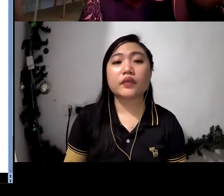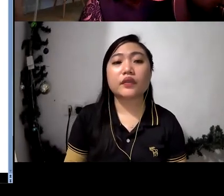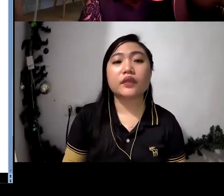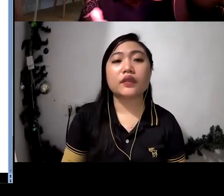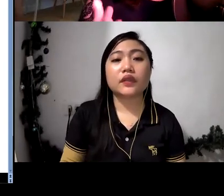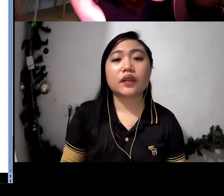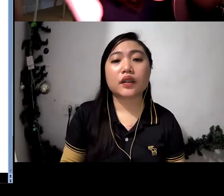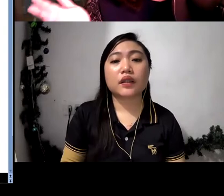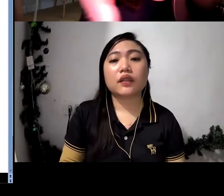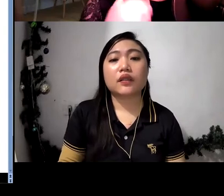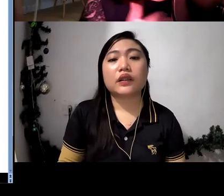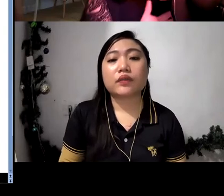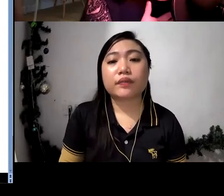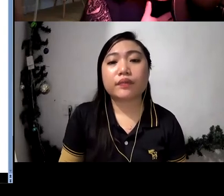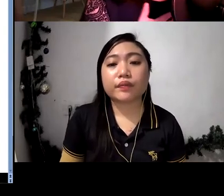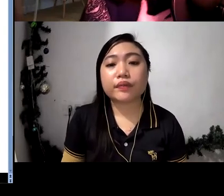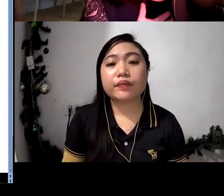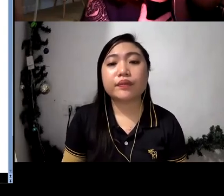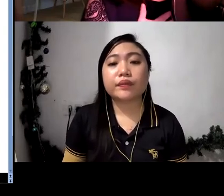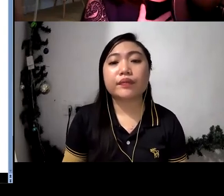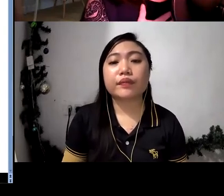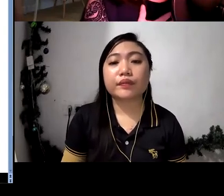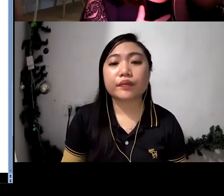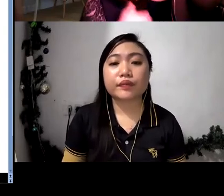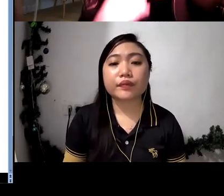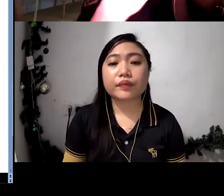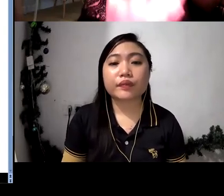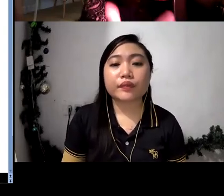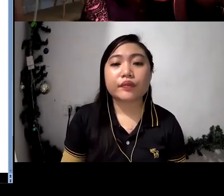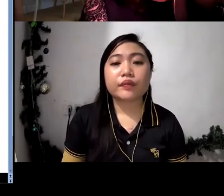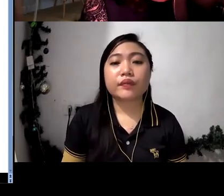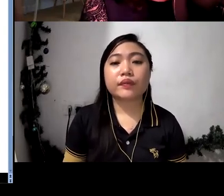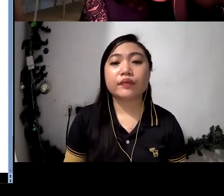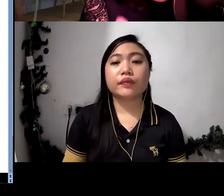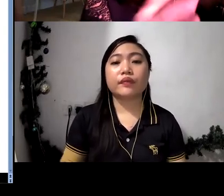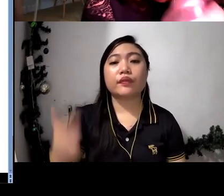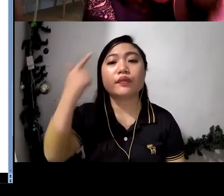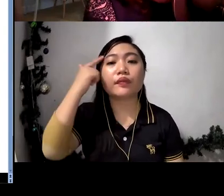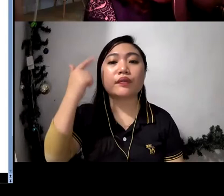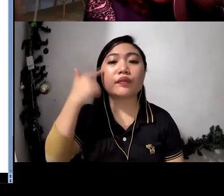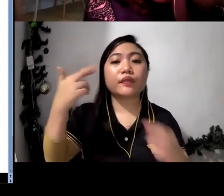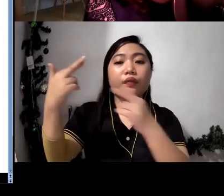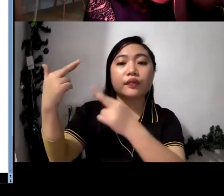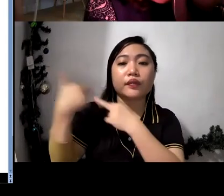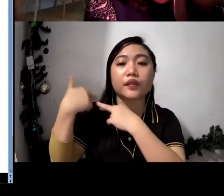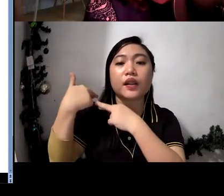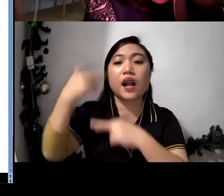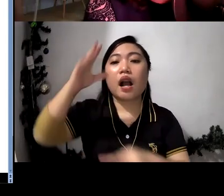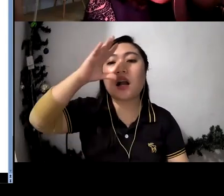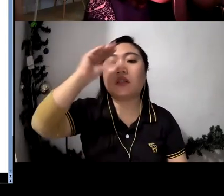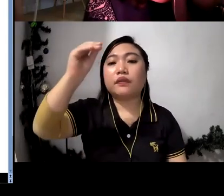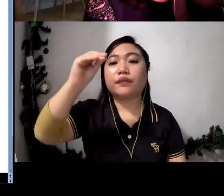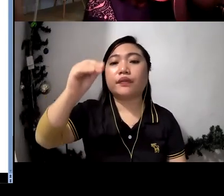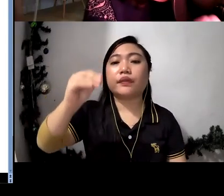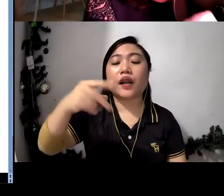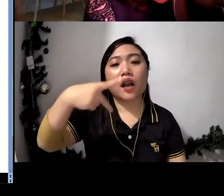our gender God plan and budget. So yun yung sinasabi natin. So sa gender roles, no, ang kahon ng lalaki, productive role,